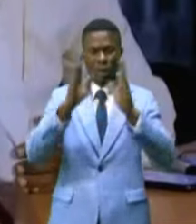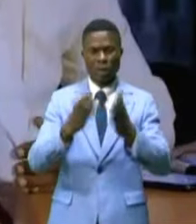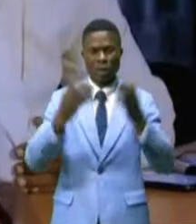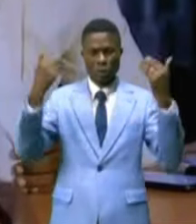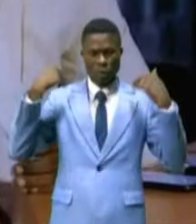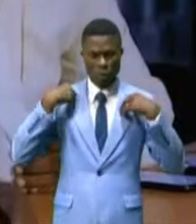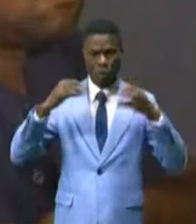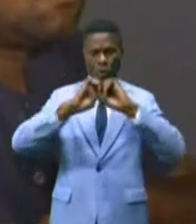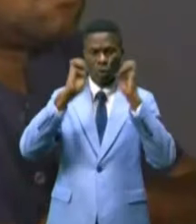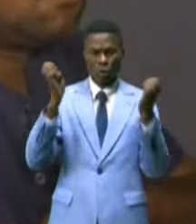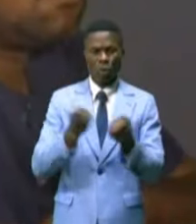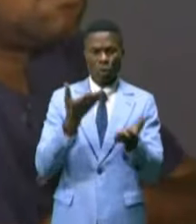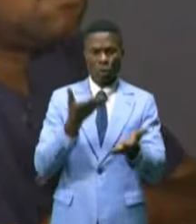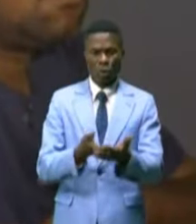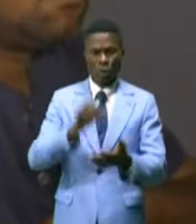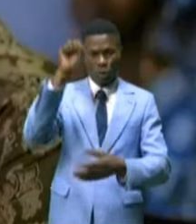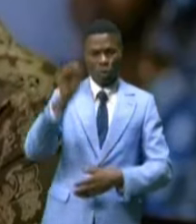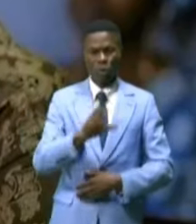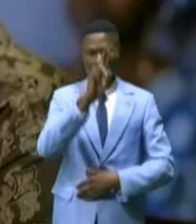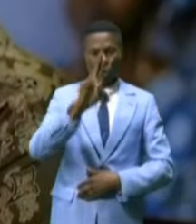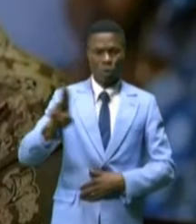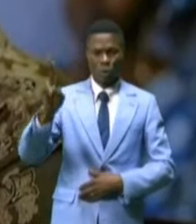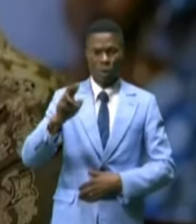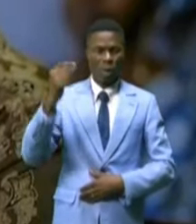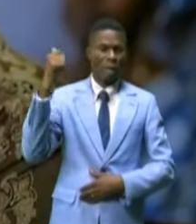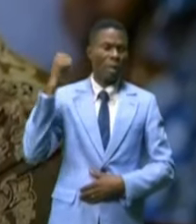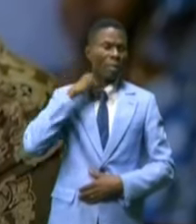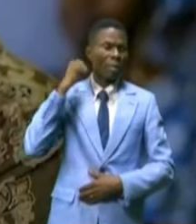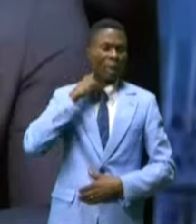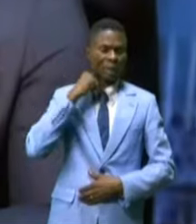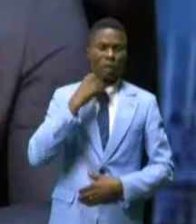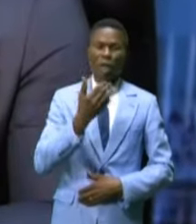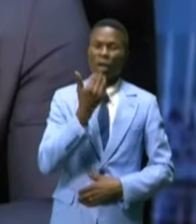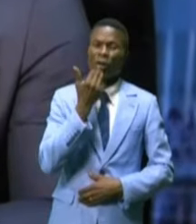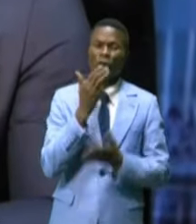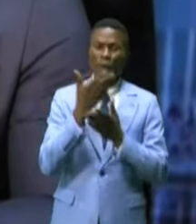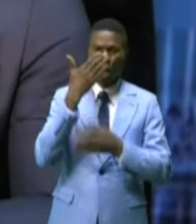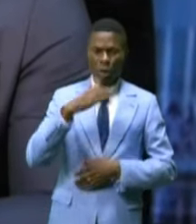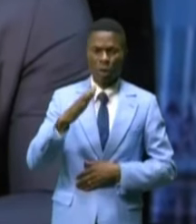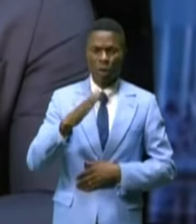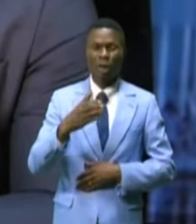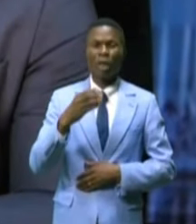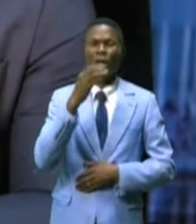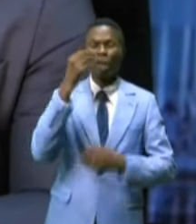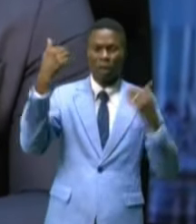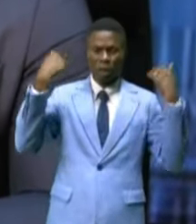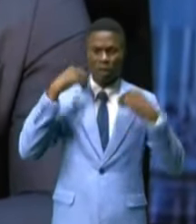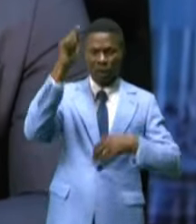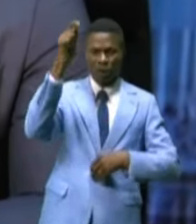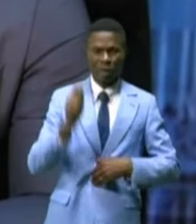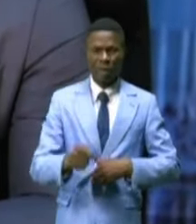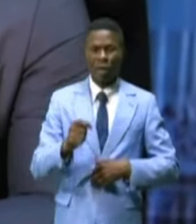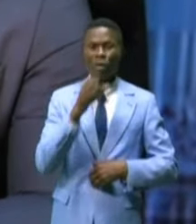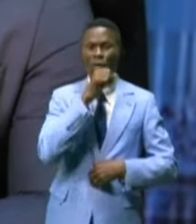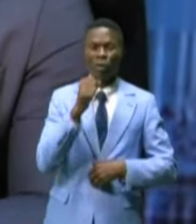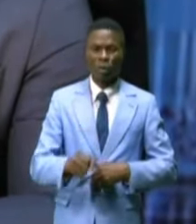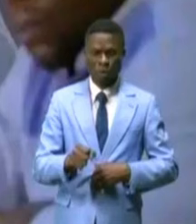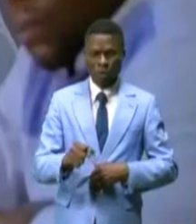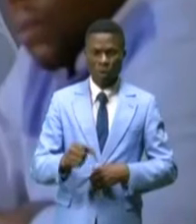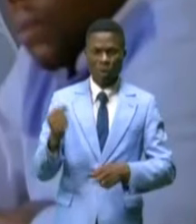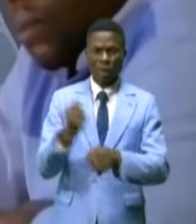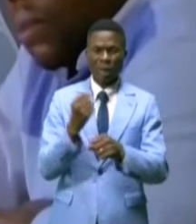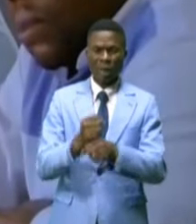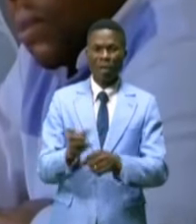de la DPS Sud-Ubangi, dont le médecin inspecteur provincial. Le chef de division sortant, qui devait assumer les mêmes fonctions dans la province de